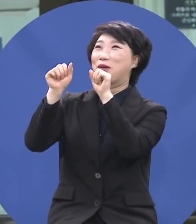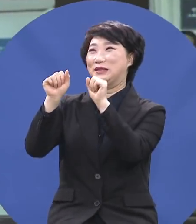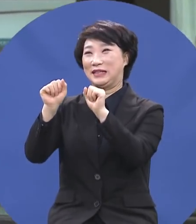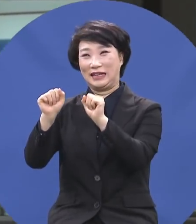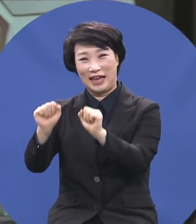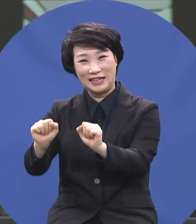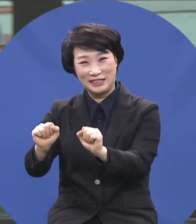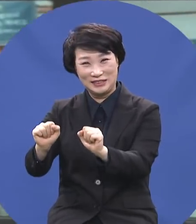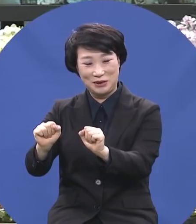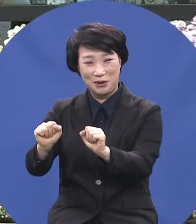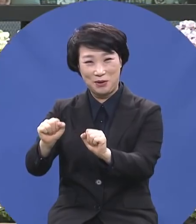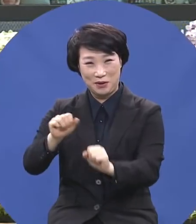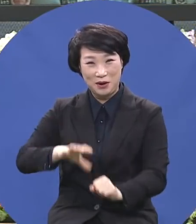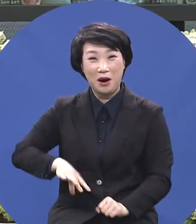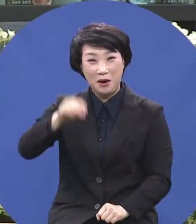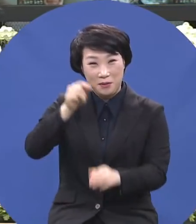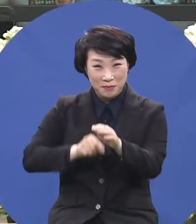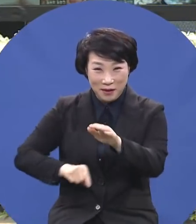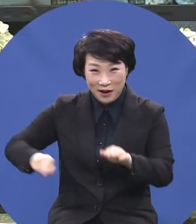예수님도 그곳에 계시고